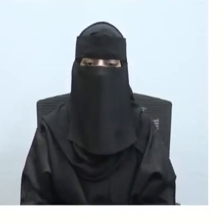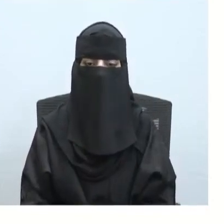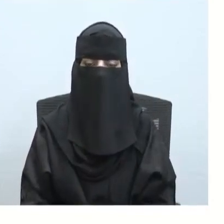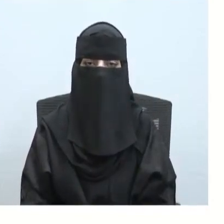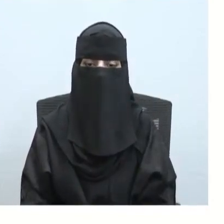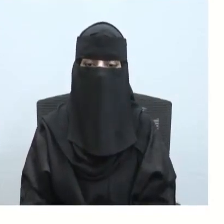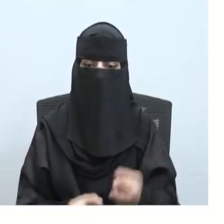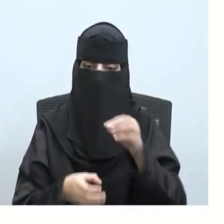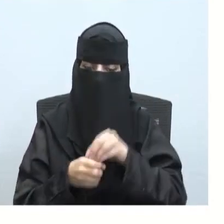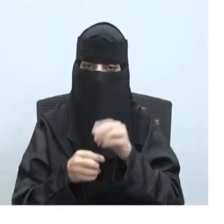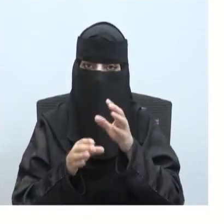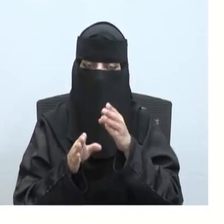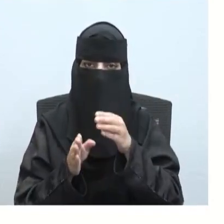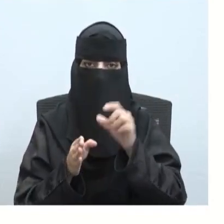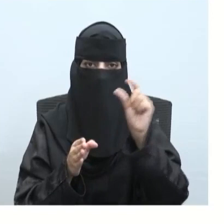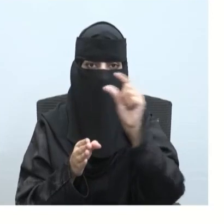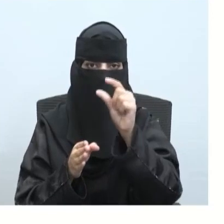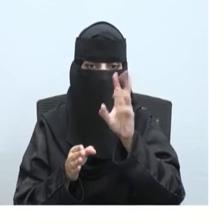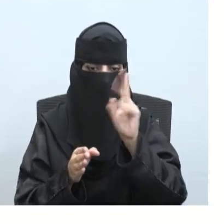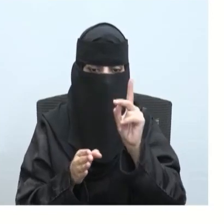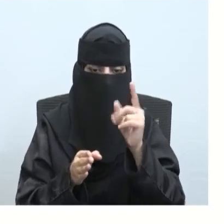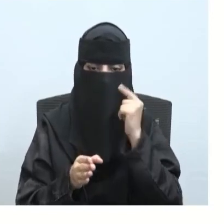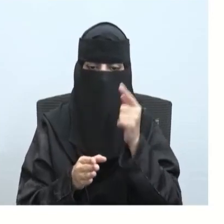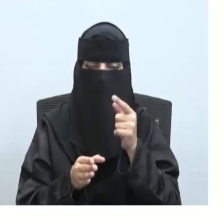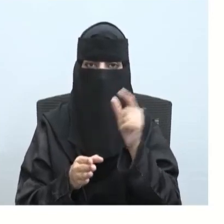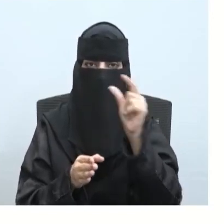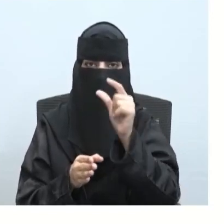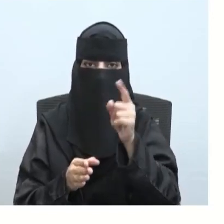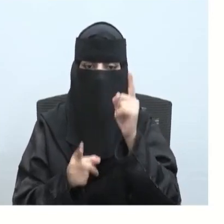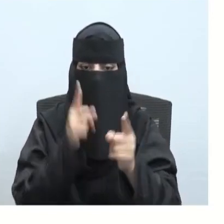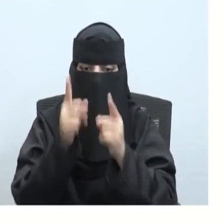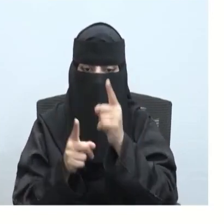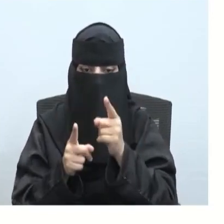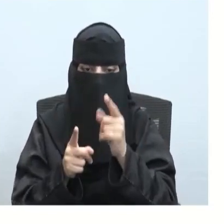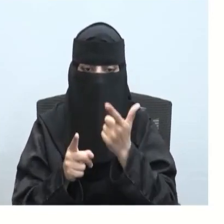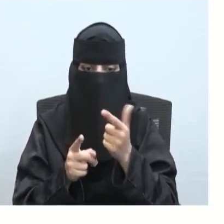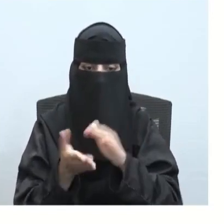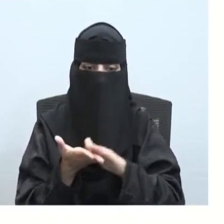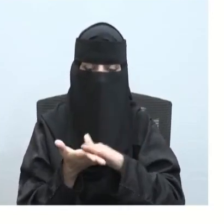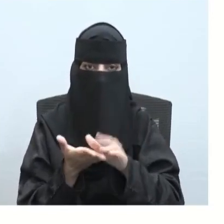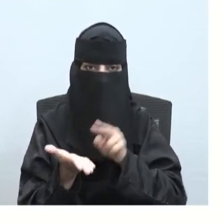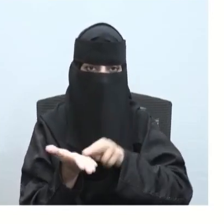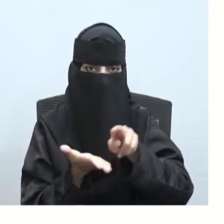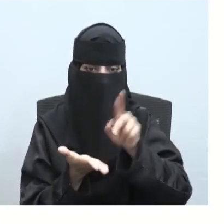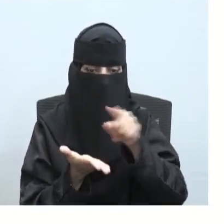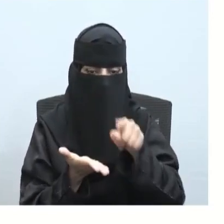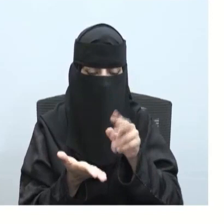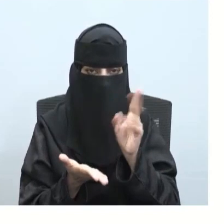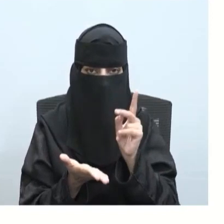أيضا تحتوي على نافذة أخرى وحدة التحكم لطباعة رسائل الخطأ